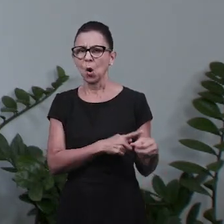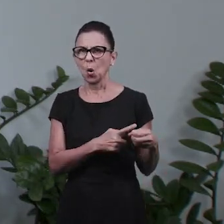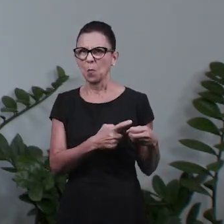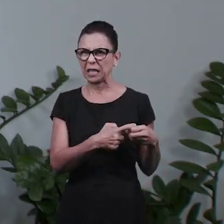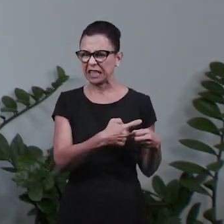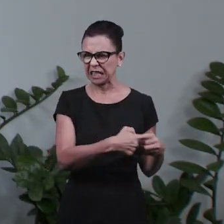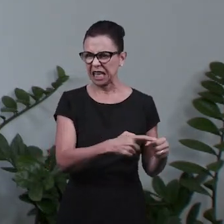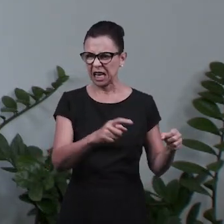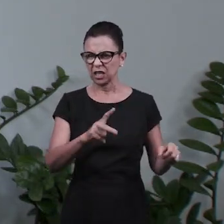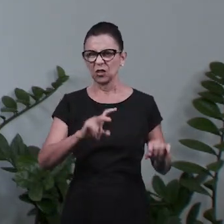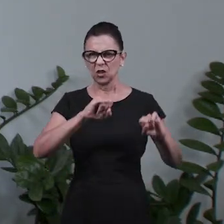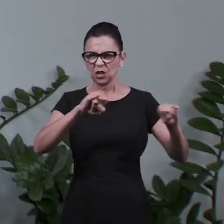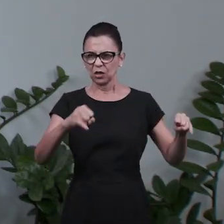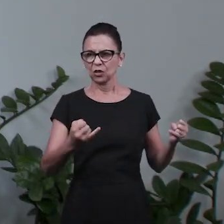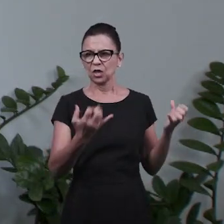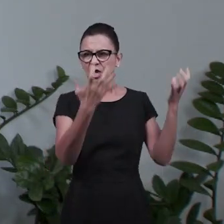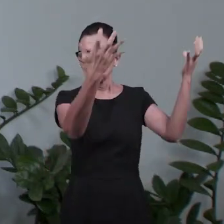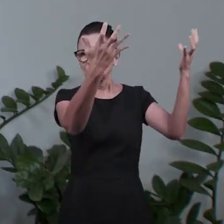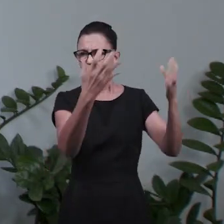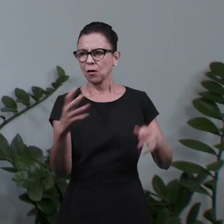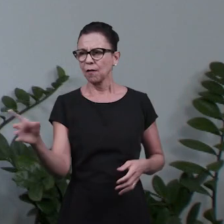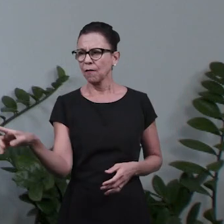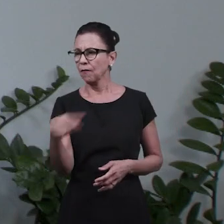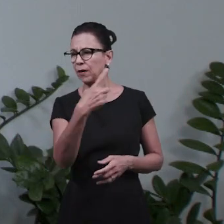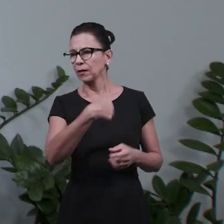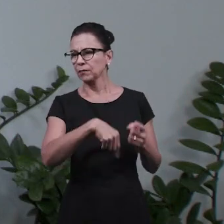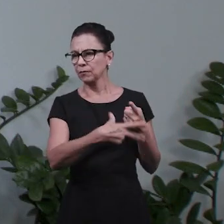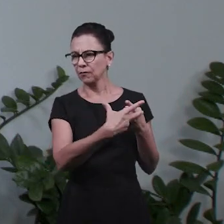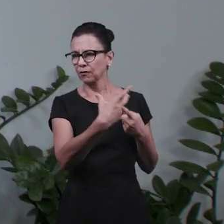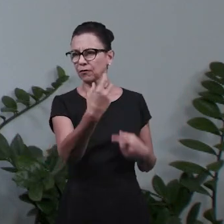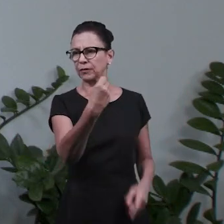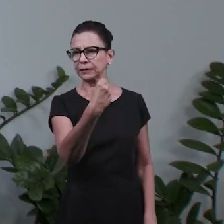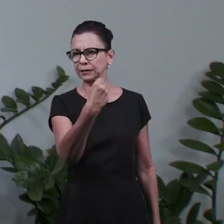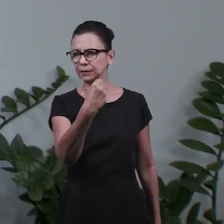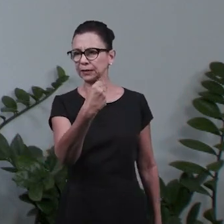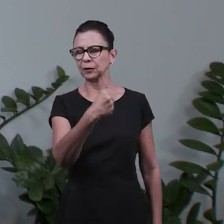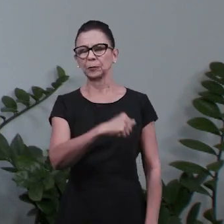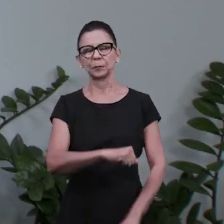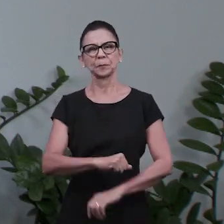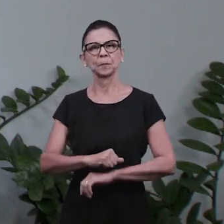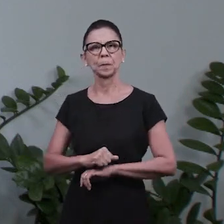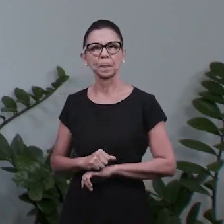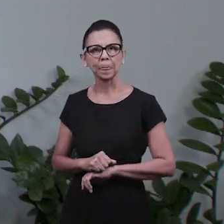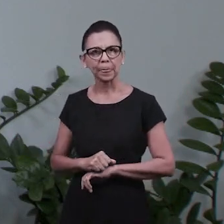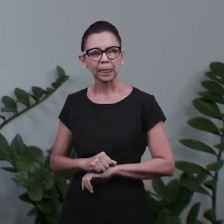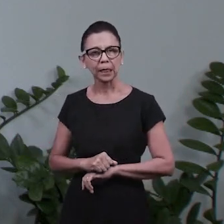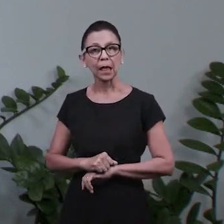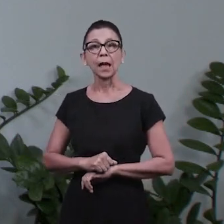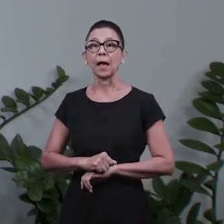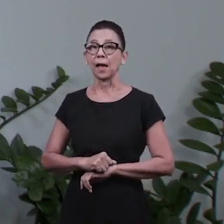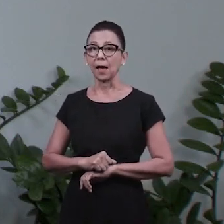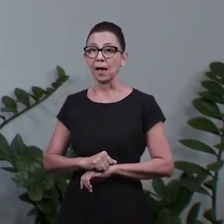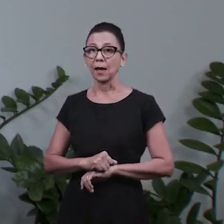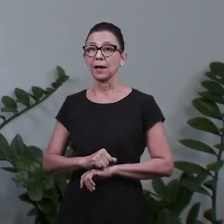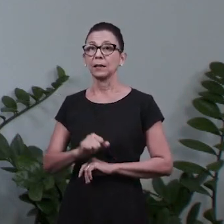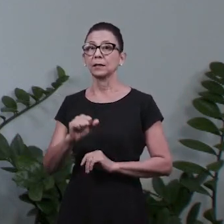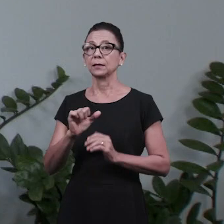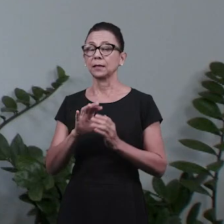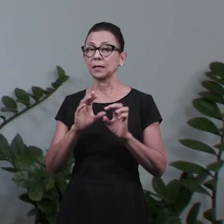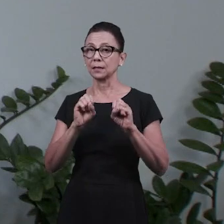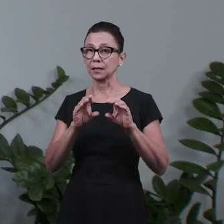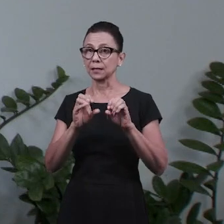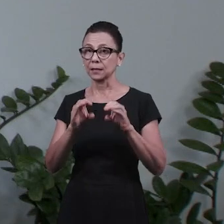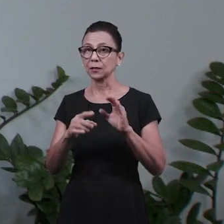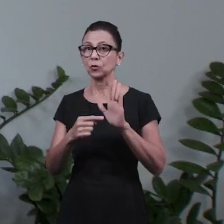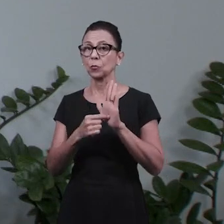se battre contre une ville indestructible qui était Jéricho. Et cette expérience biblique nous enseigne beaucoup sur la valeur de l'obéissance au